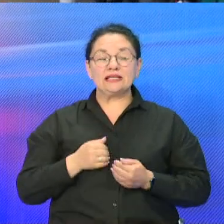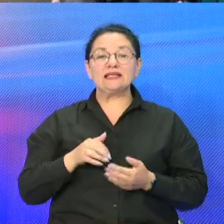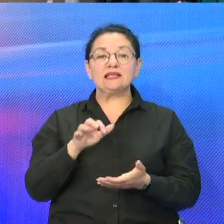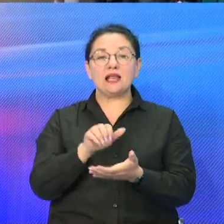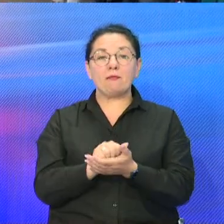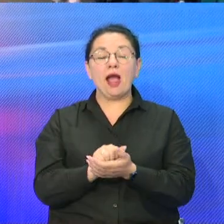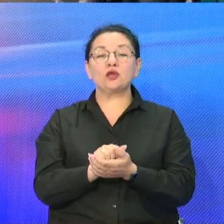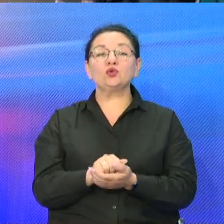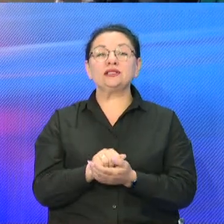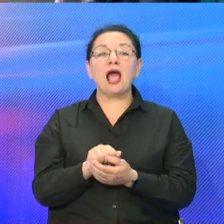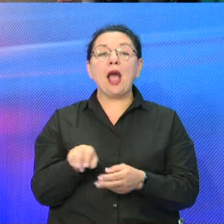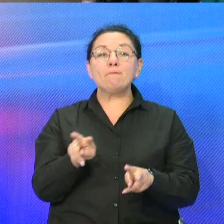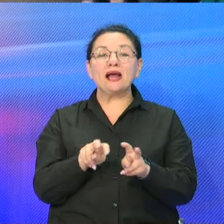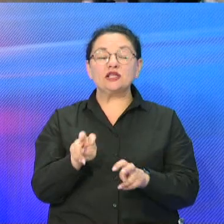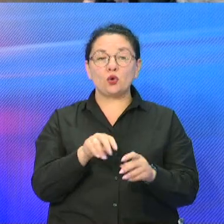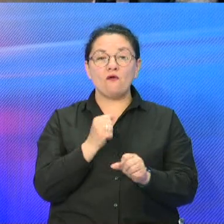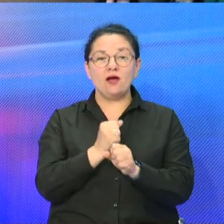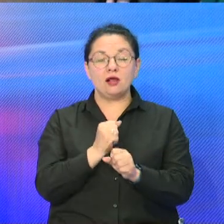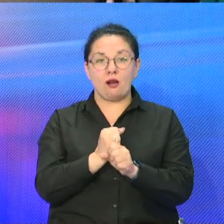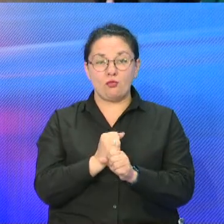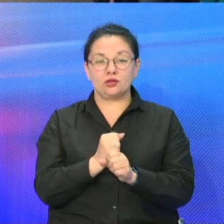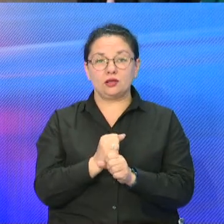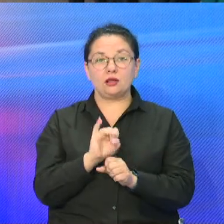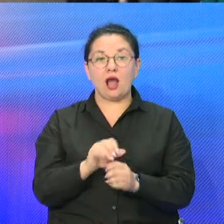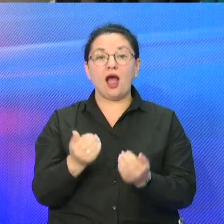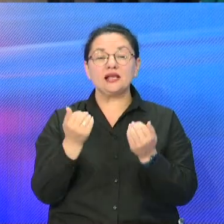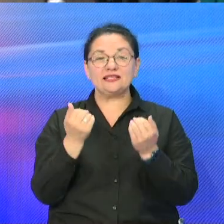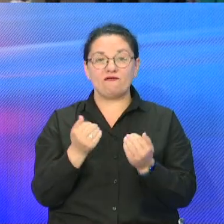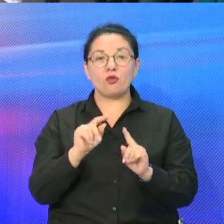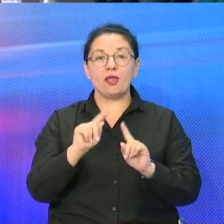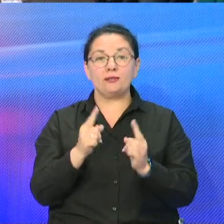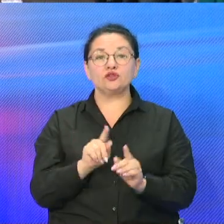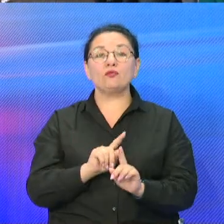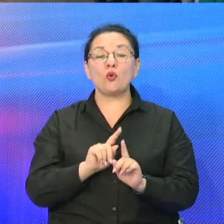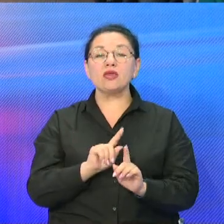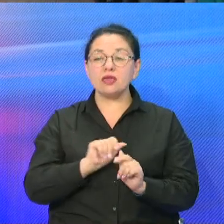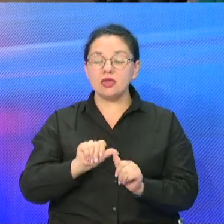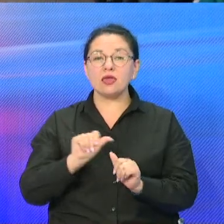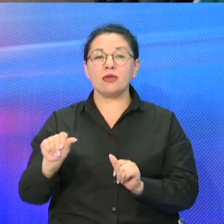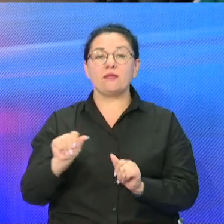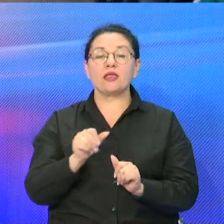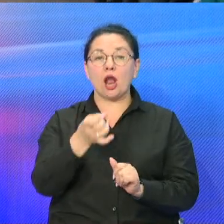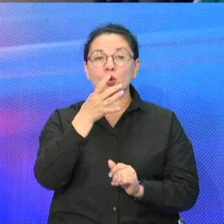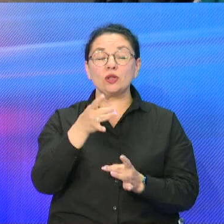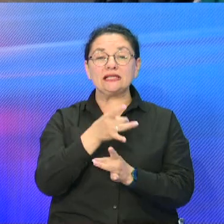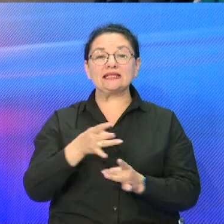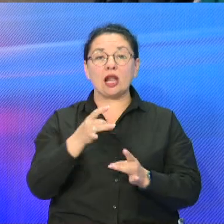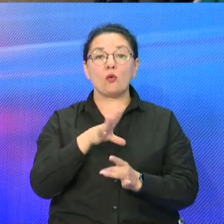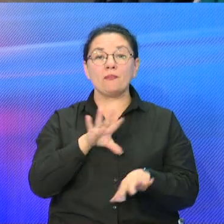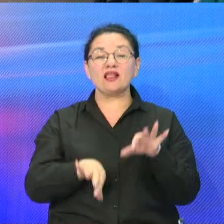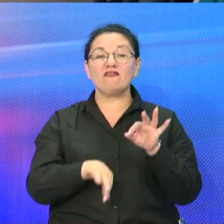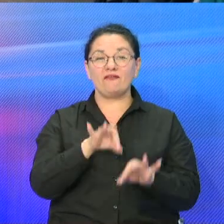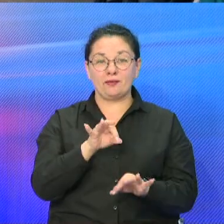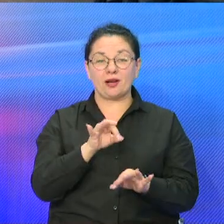работой. А сегодня именно почему Гродненский район был выбран в качестве мероприятия